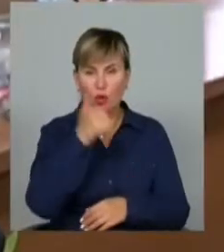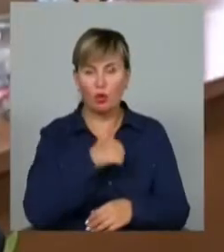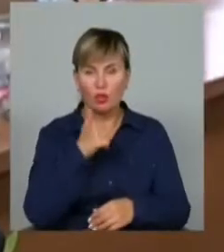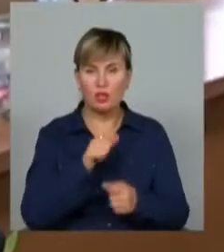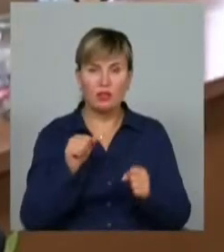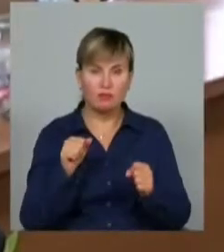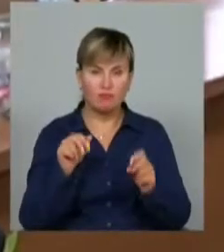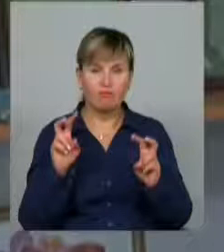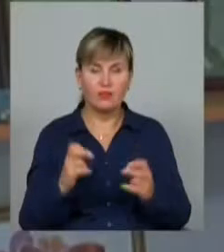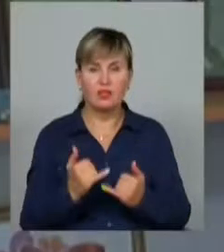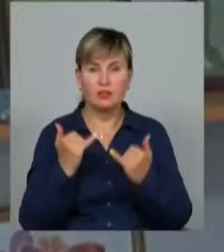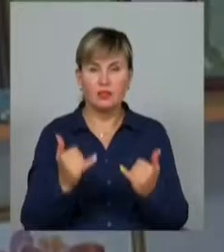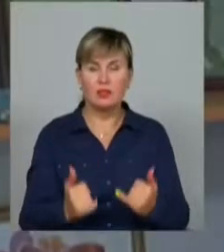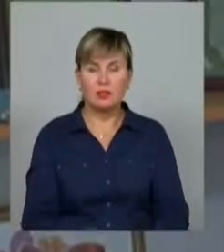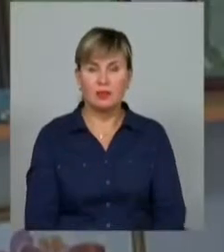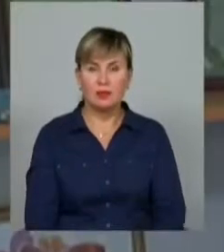суверенитета.